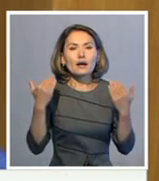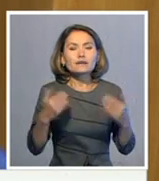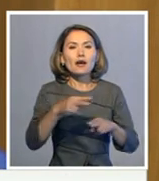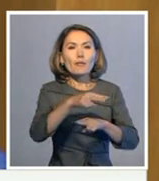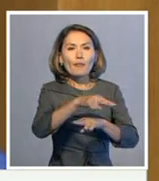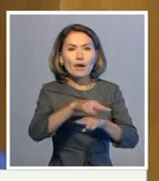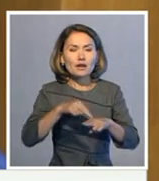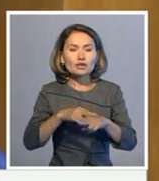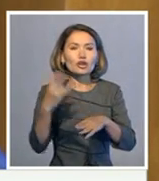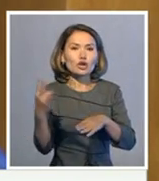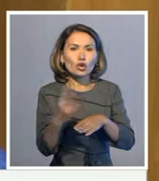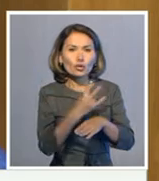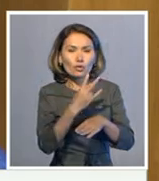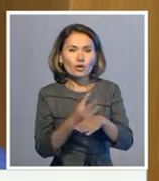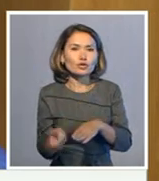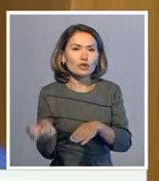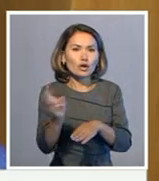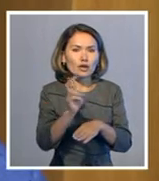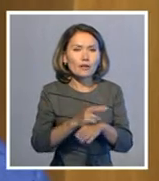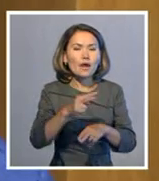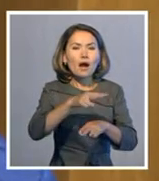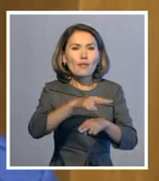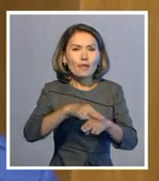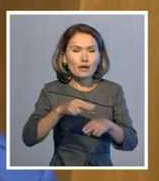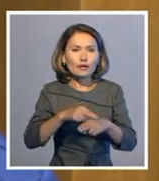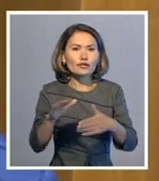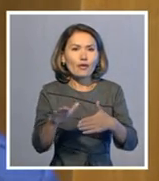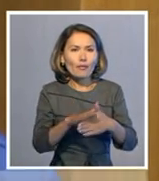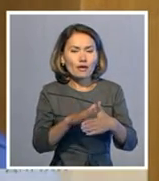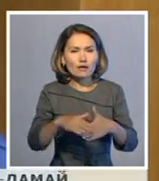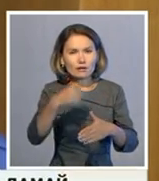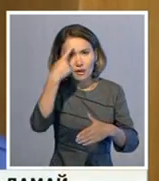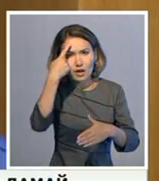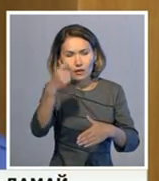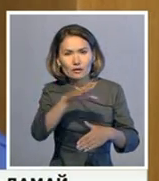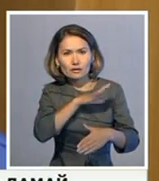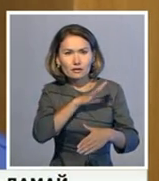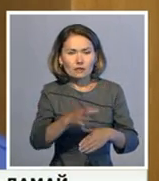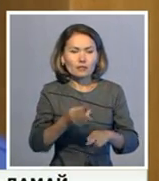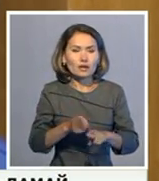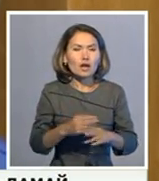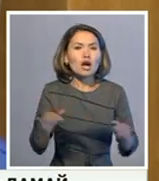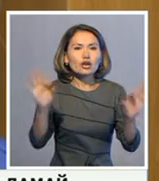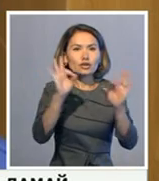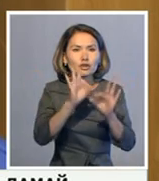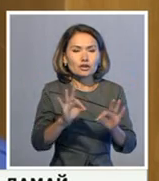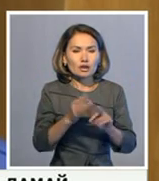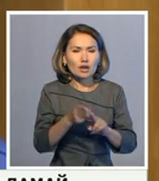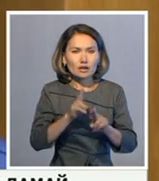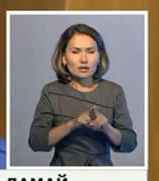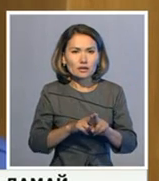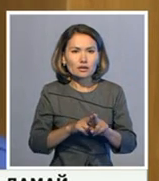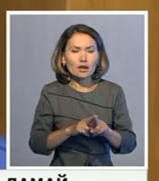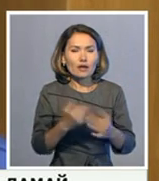сәтте мейрамхана қызметкерлері өздерінің аты жөндерін және лауазымдарын айтудан бас тартқан. Онысымен қоймай, тәртіп сақшыларына қыр көрсетіп,